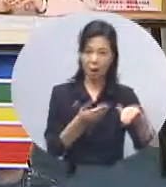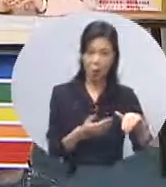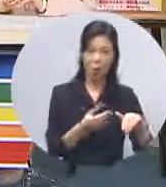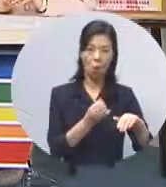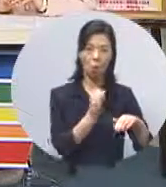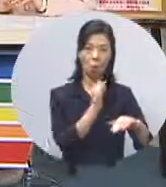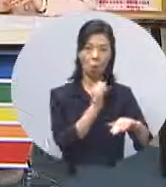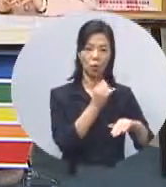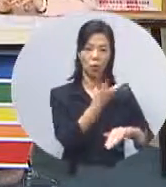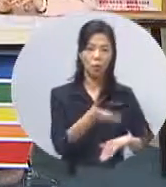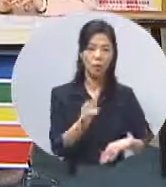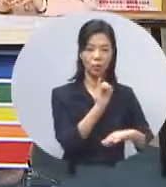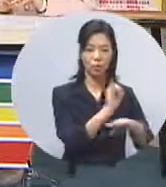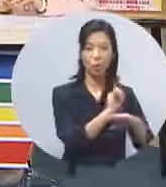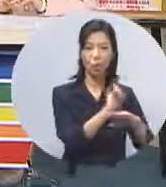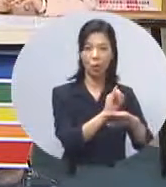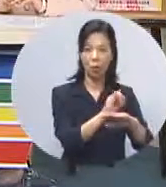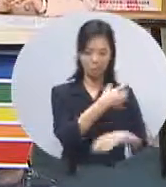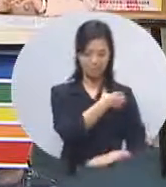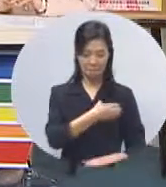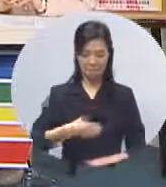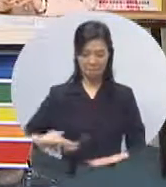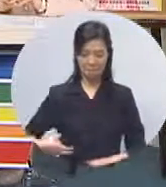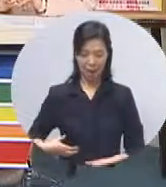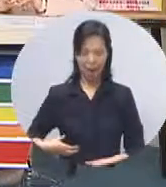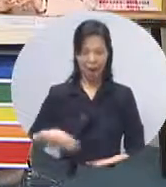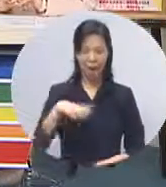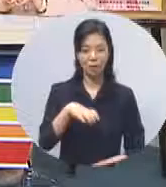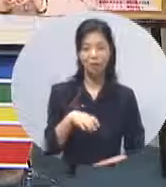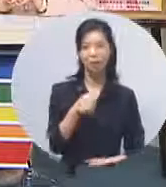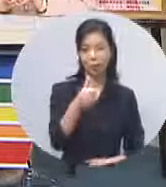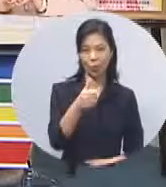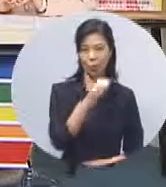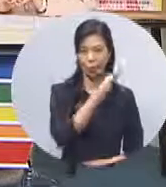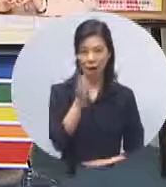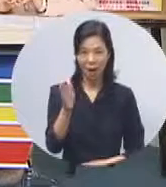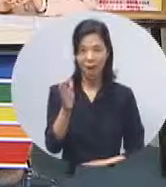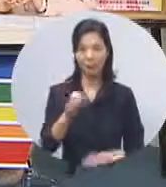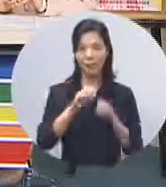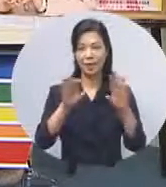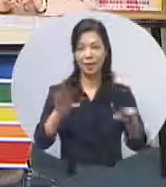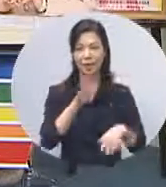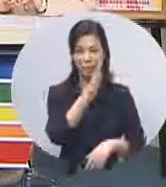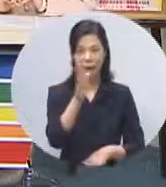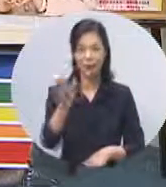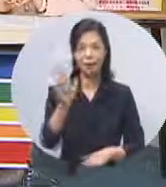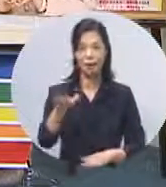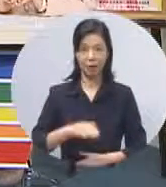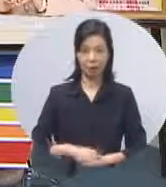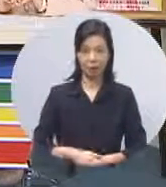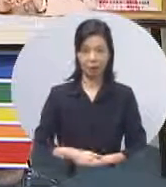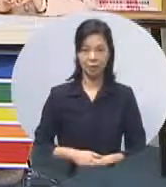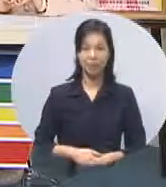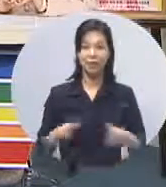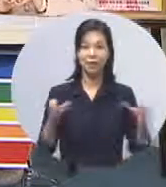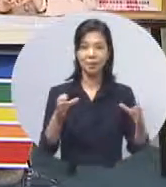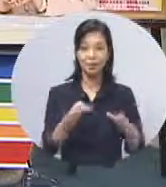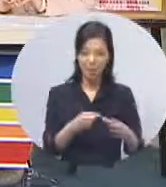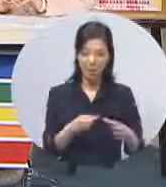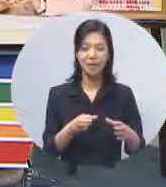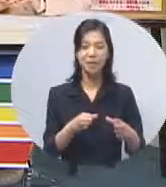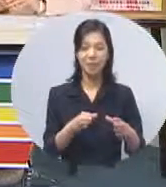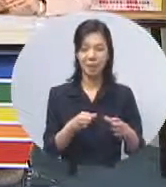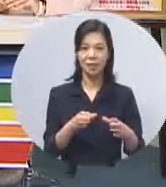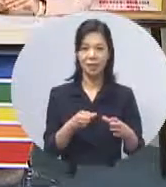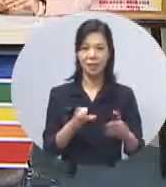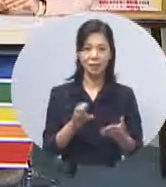願いしまして啓発活動を行っていただきます。その他にもミニ消防車の展示や消防音楽隊の演奏がありますので、ぜひ